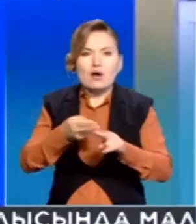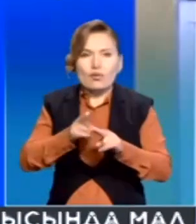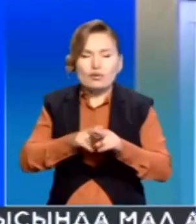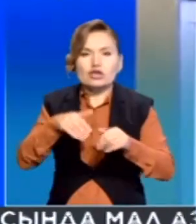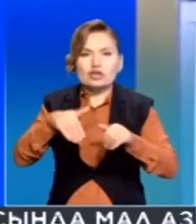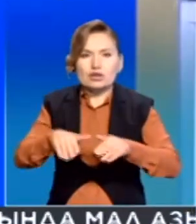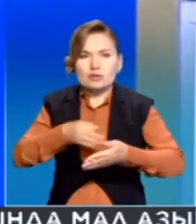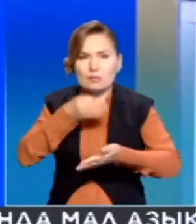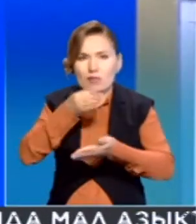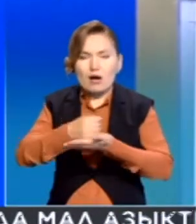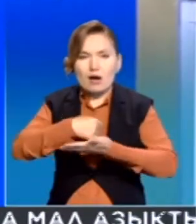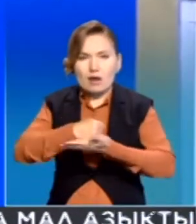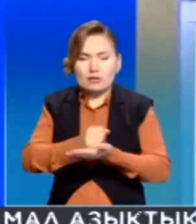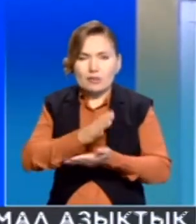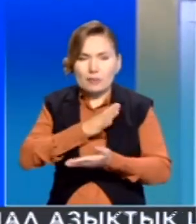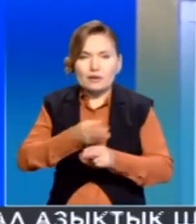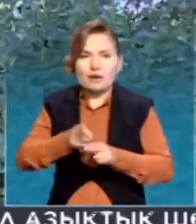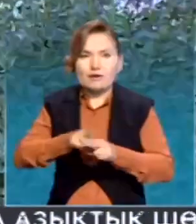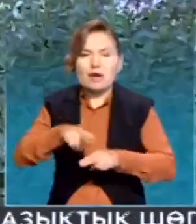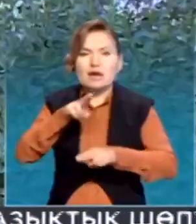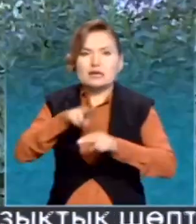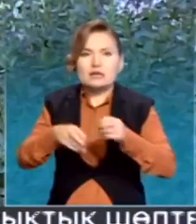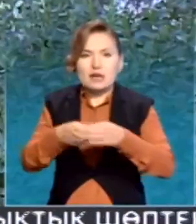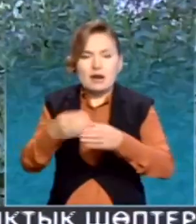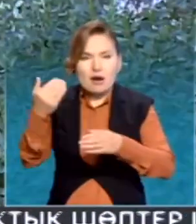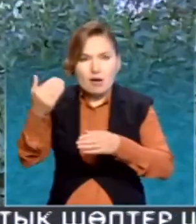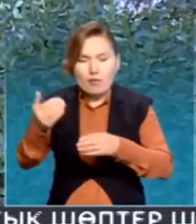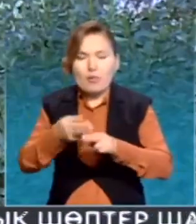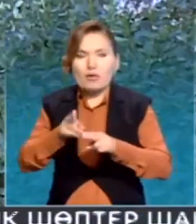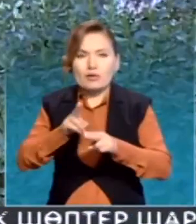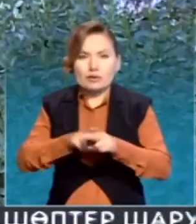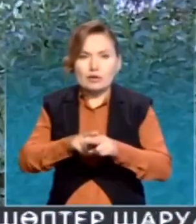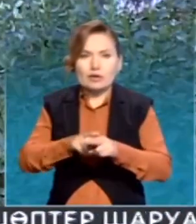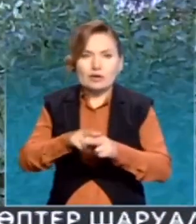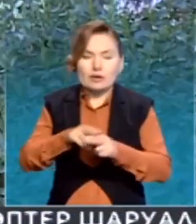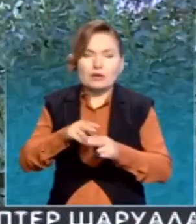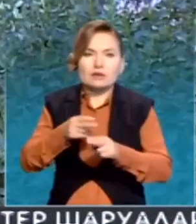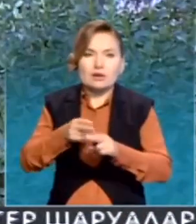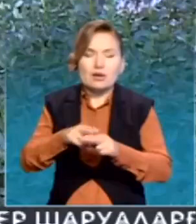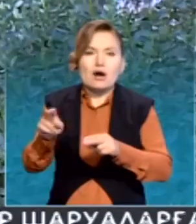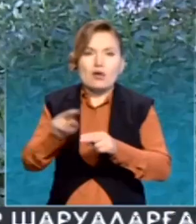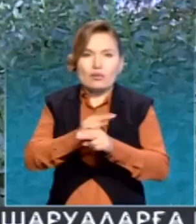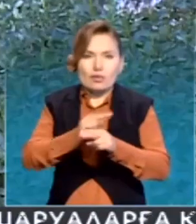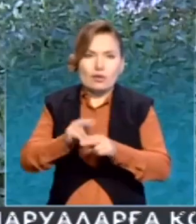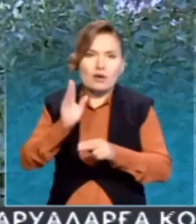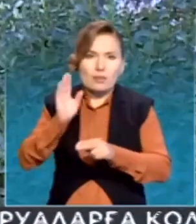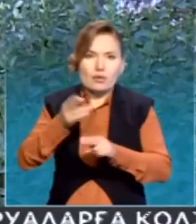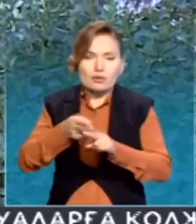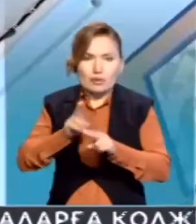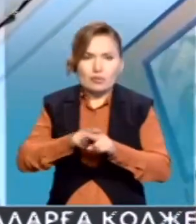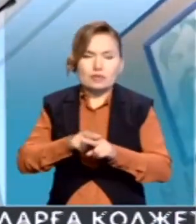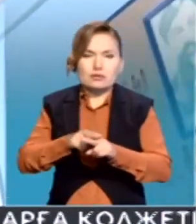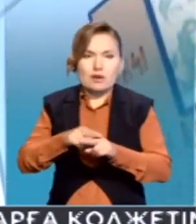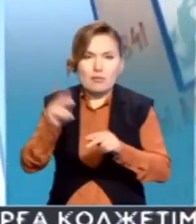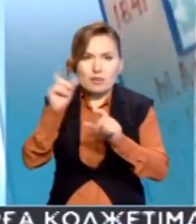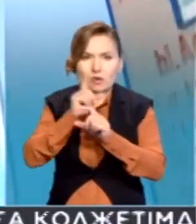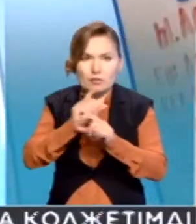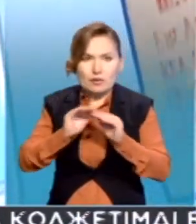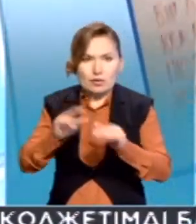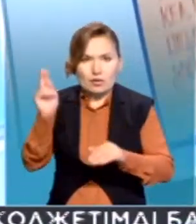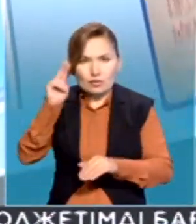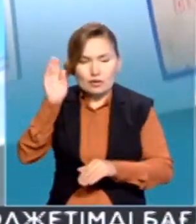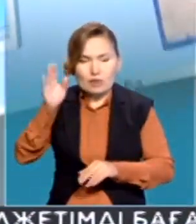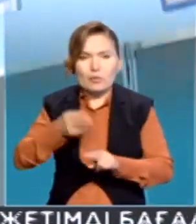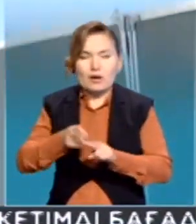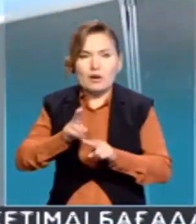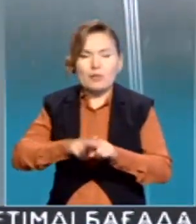шешім қабылданған. Мердігер тарапынан қазіргі жөндеу жұмыстары аяқталған жағдайда мектепке біз оқытатын боламыз. Осы мектептің